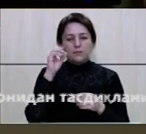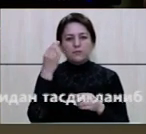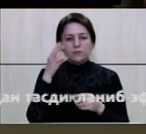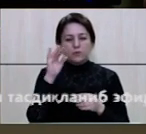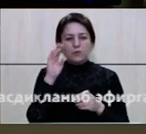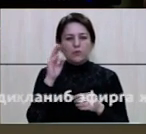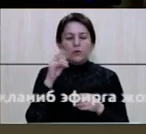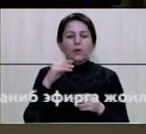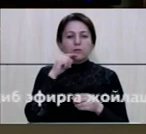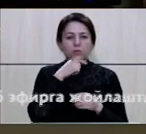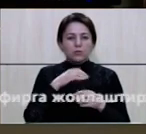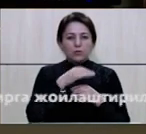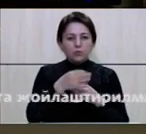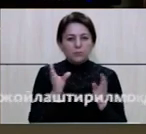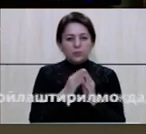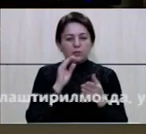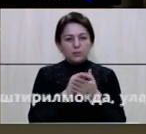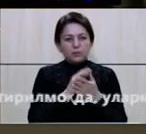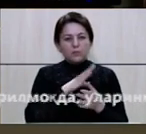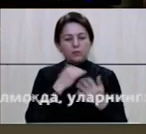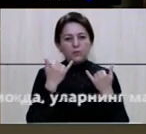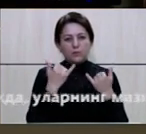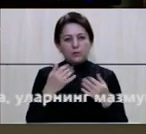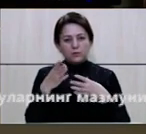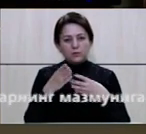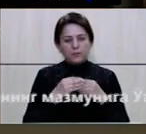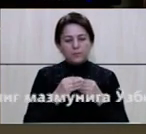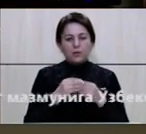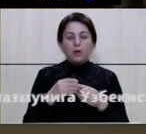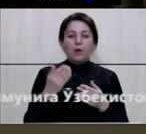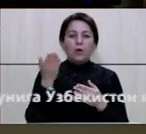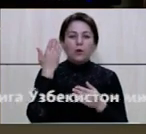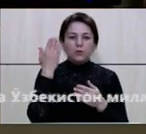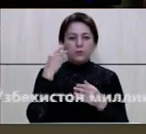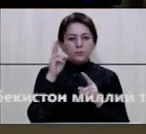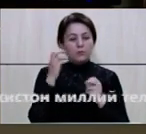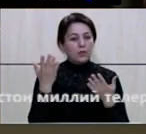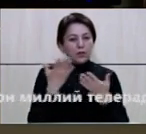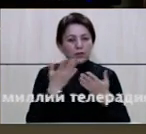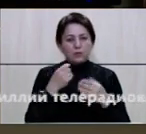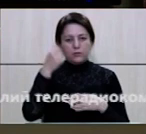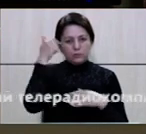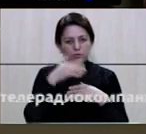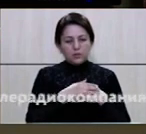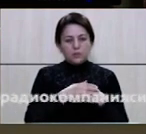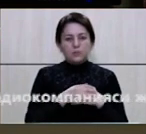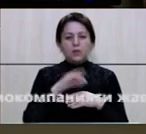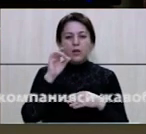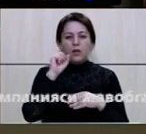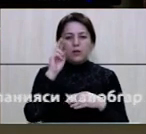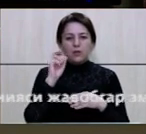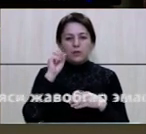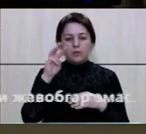edik. Hozir biz sizlarni o'tilgan mavzularni qay darajada o'zlashtirganingizni raqamli